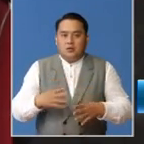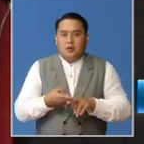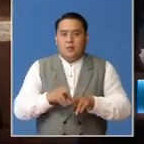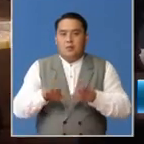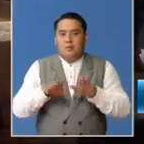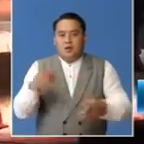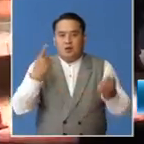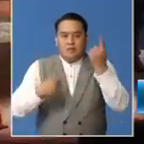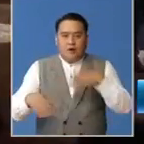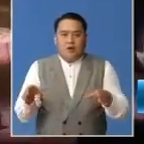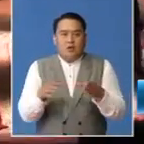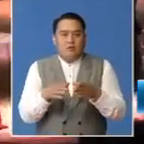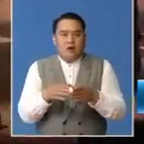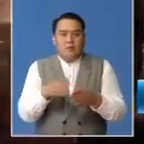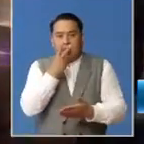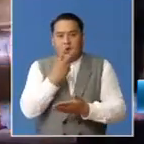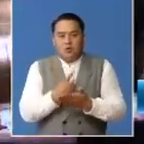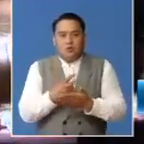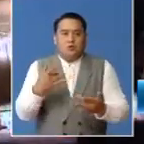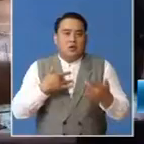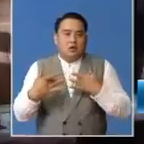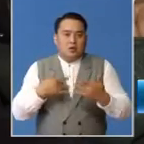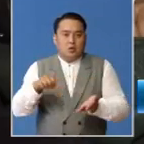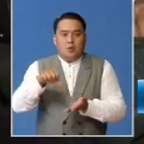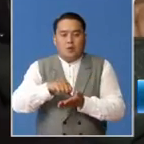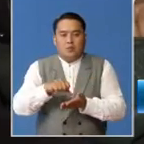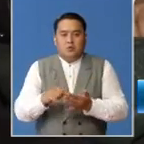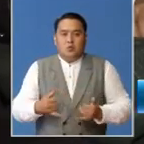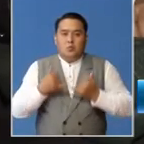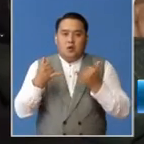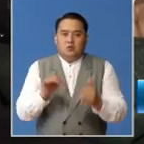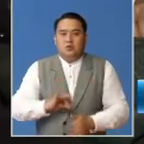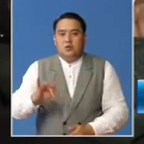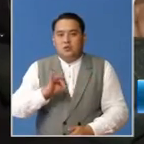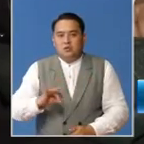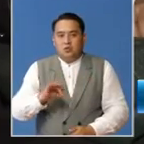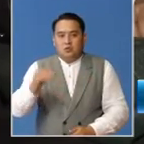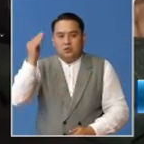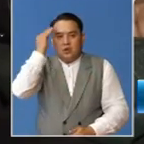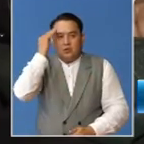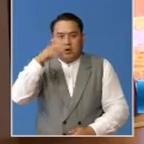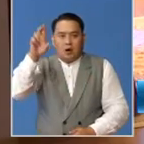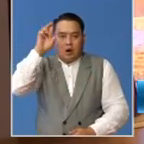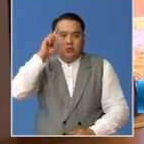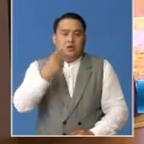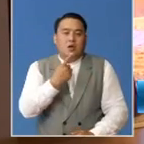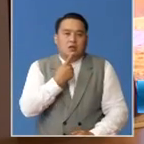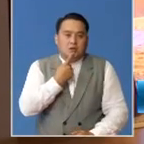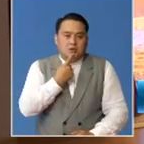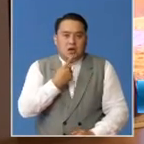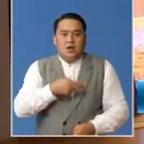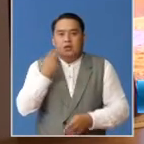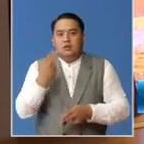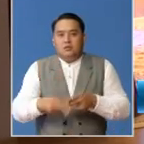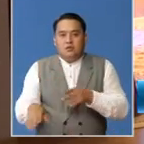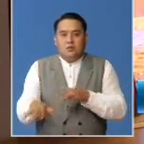концерт. Местные творческие коллективы также продемонстрировали театральную постановку, посвященную исторической значимости государственного